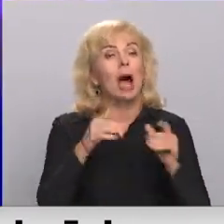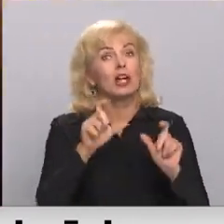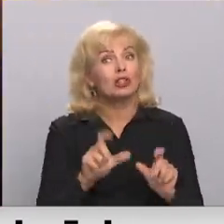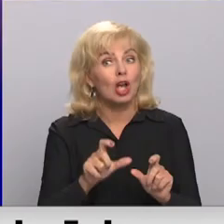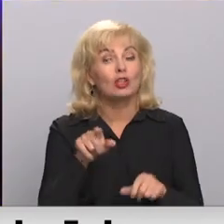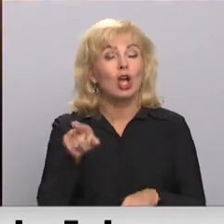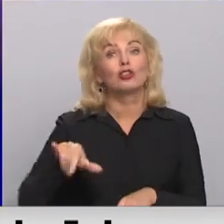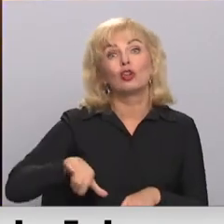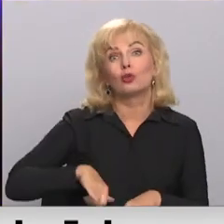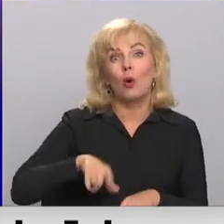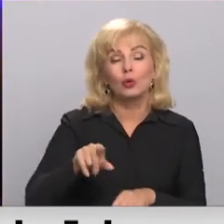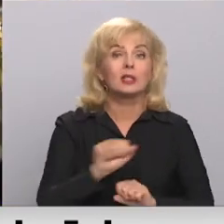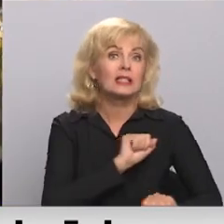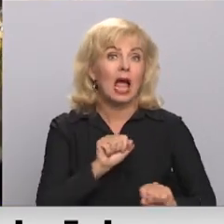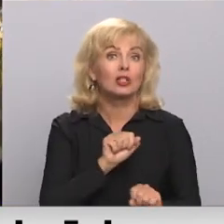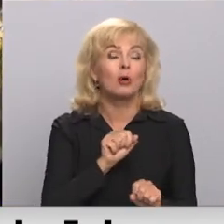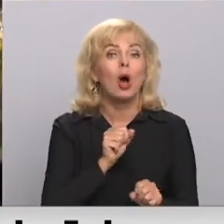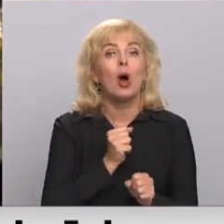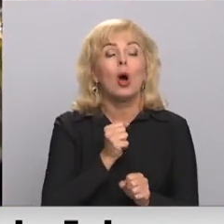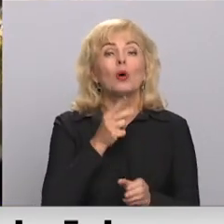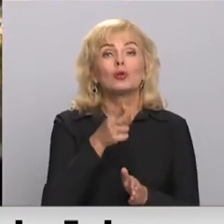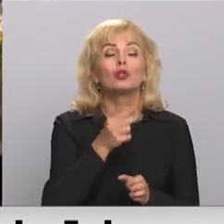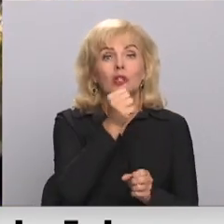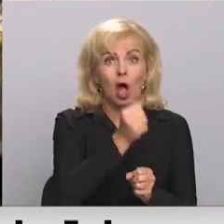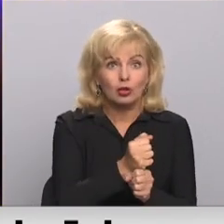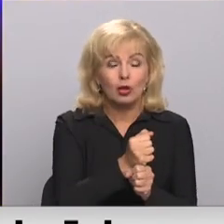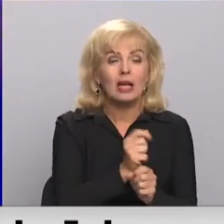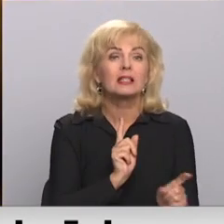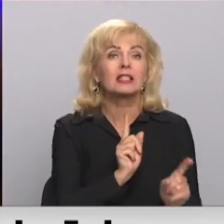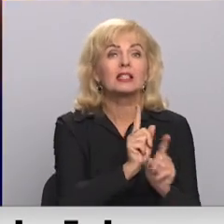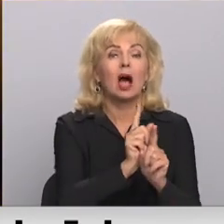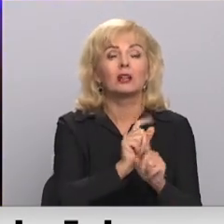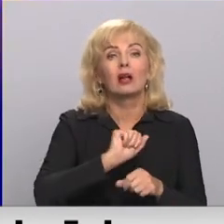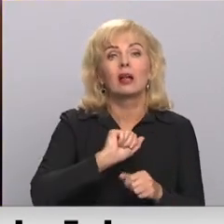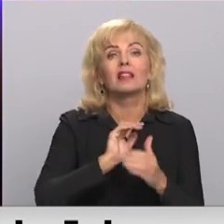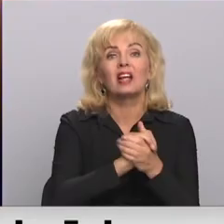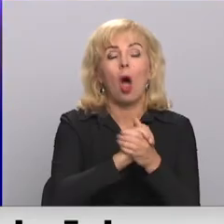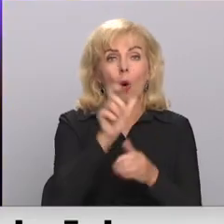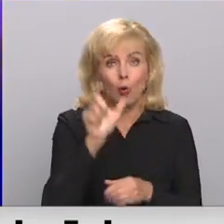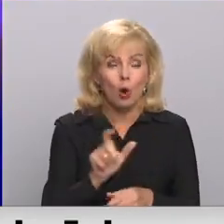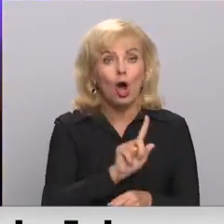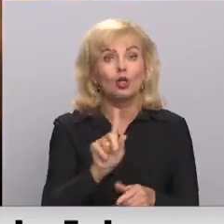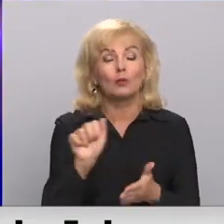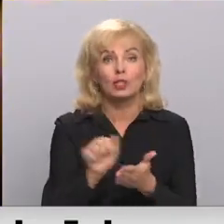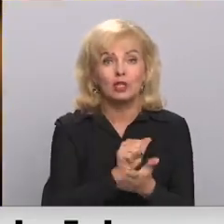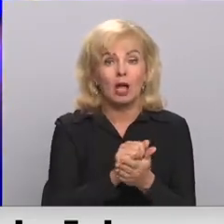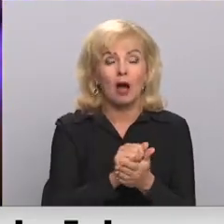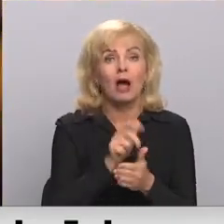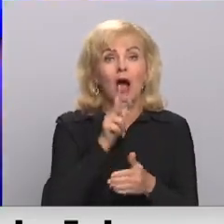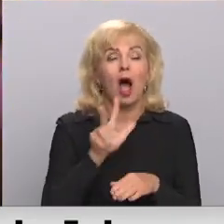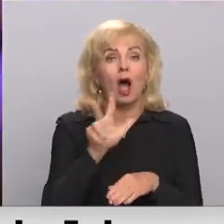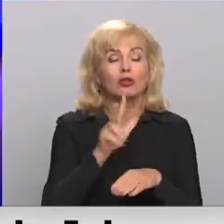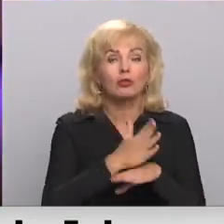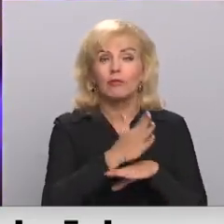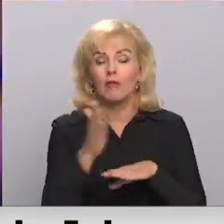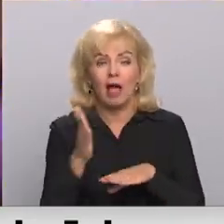Piemēram, šis kungs, kurš steidzas uz staciju sagaidīt no Lietuvas atbraukušo draugu. Vai dokuments jums ir? Pēc 8:00 vakarā uz ielas